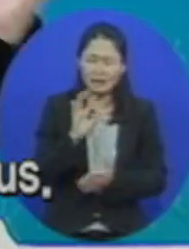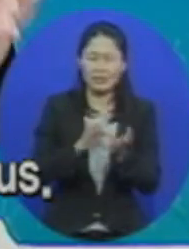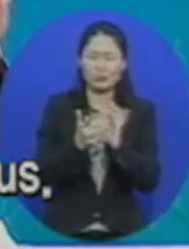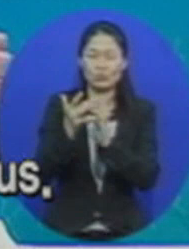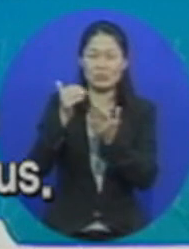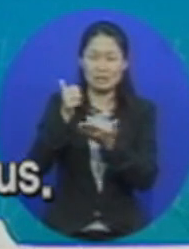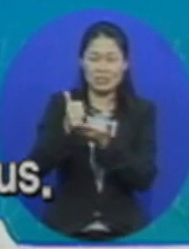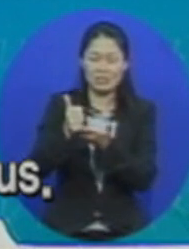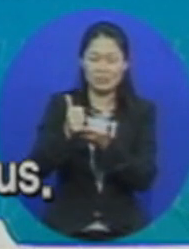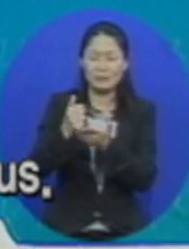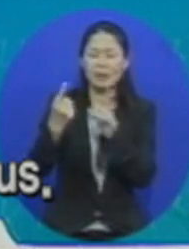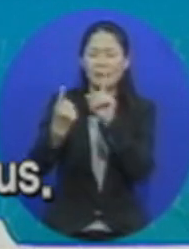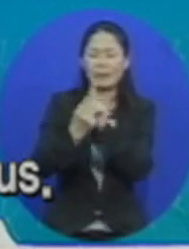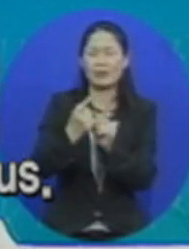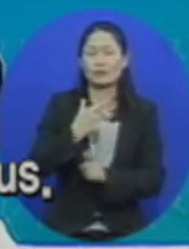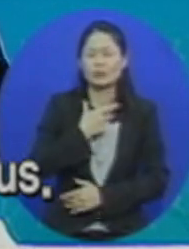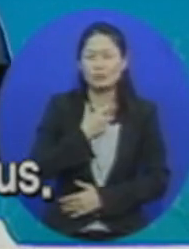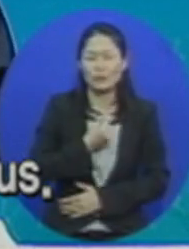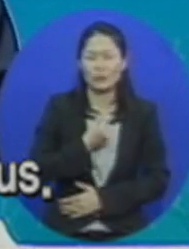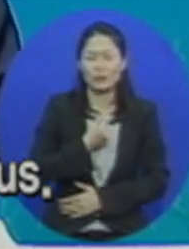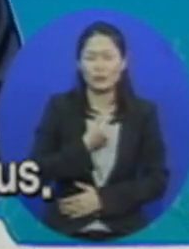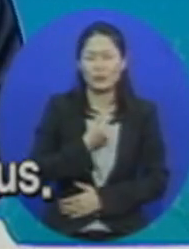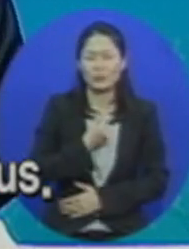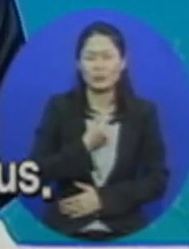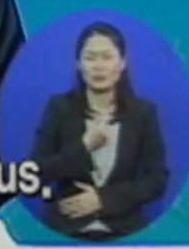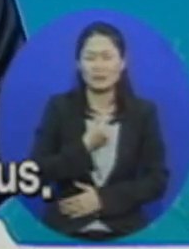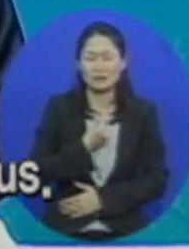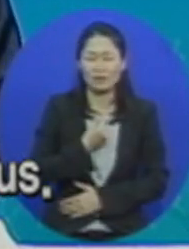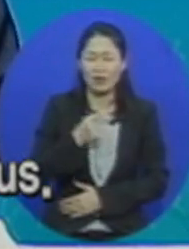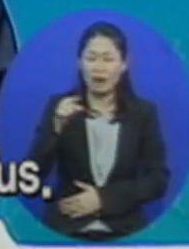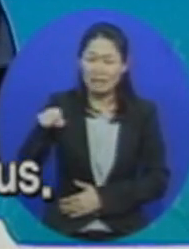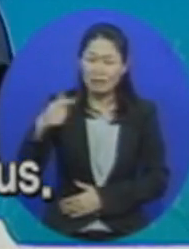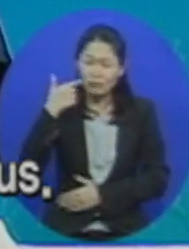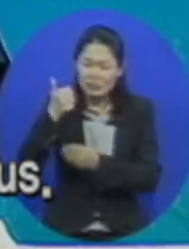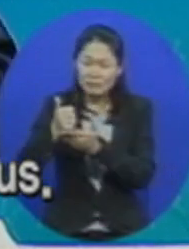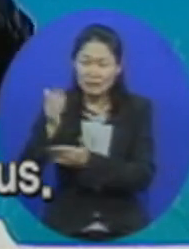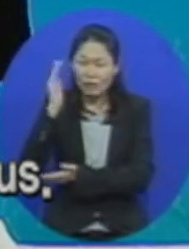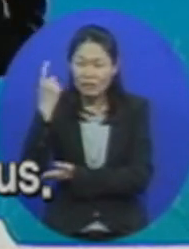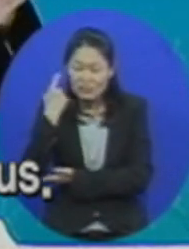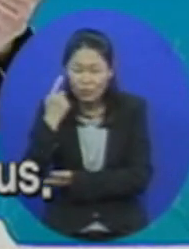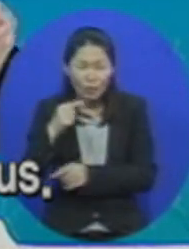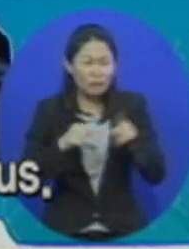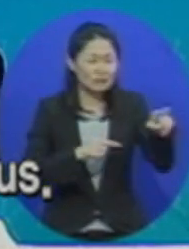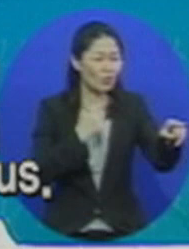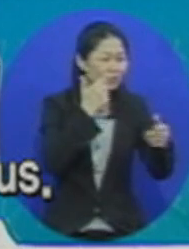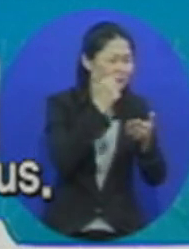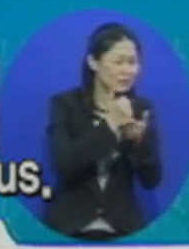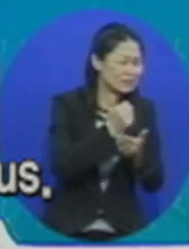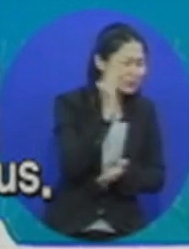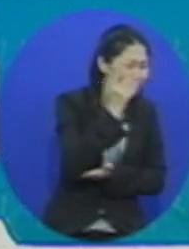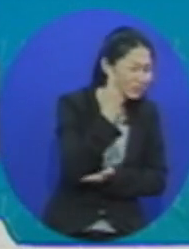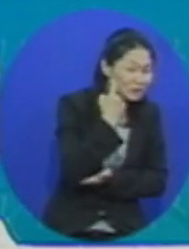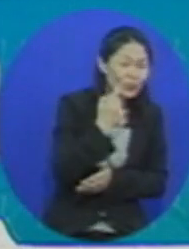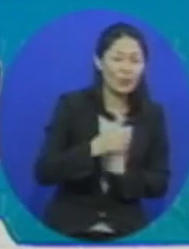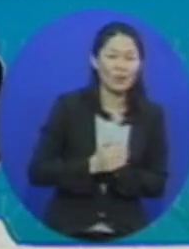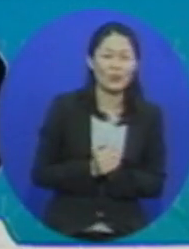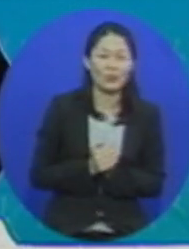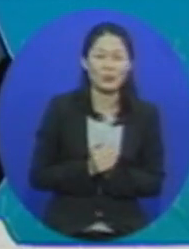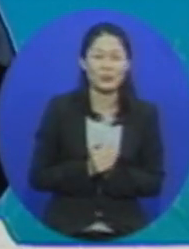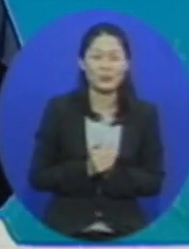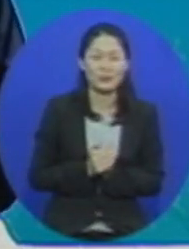그 분을 만나고 싶어서 이 목사님에게 가서 설교를 듣고 져 목사님에게 가서 설교를 듣습니다